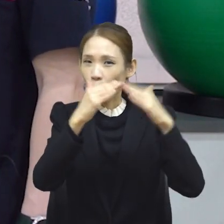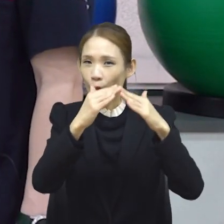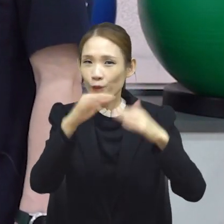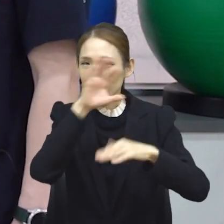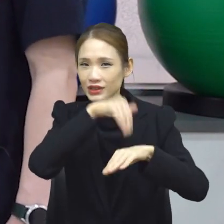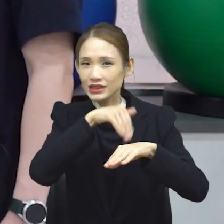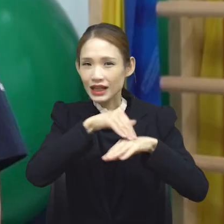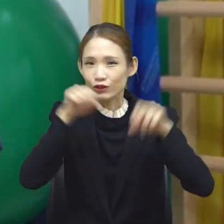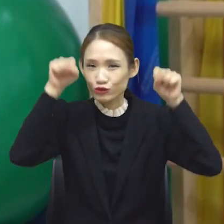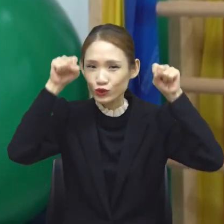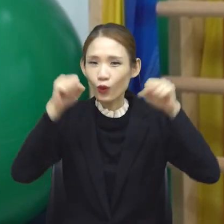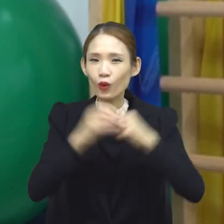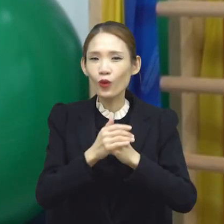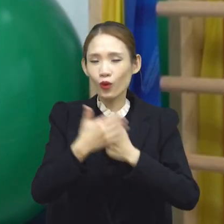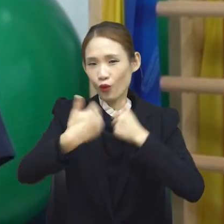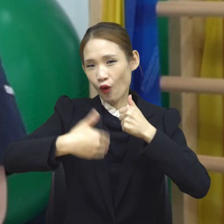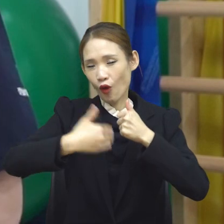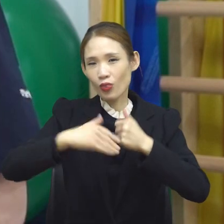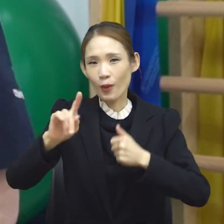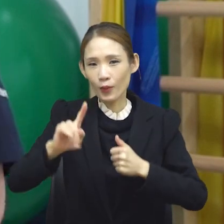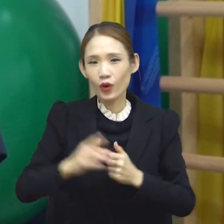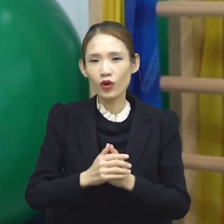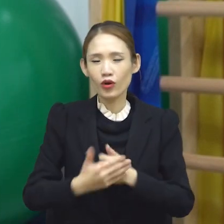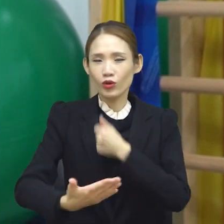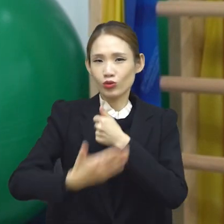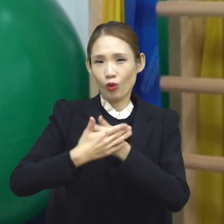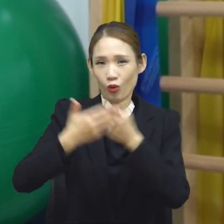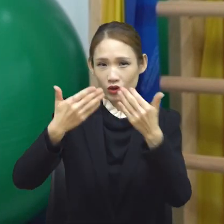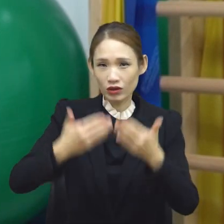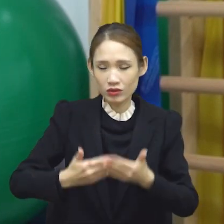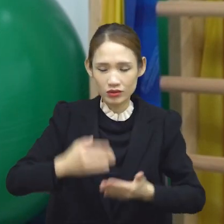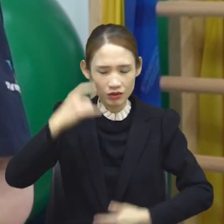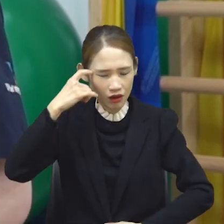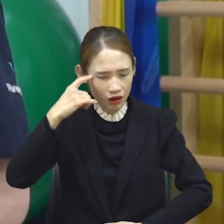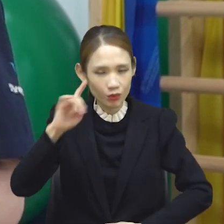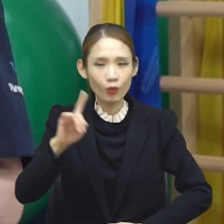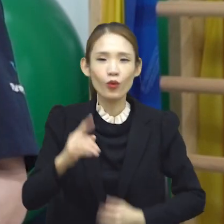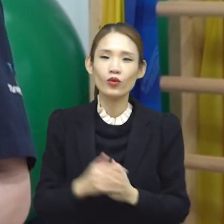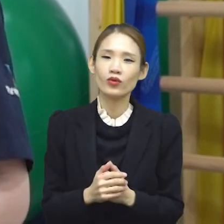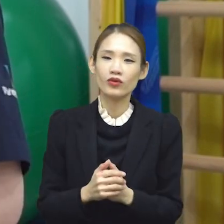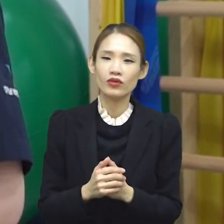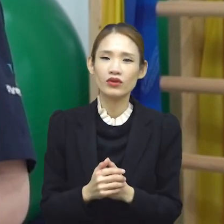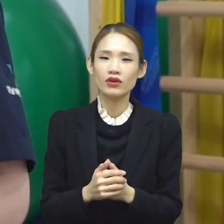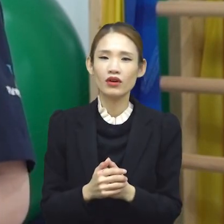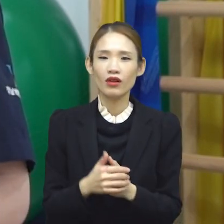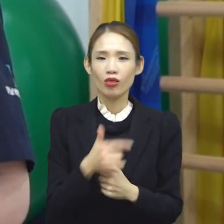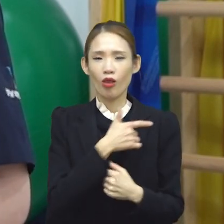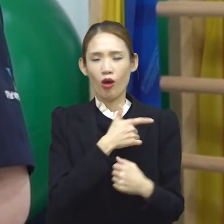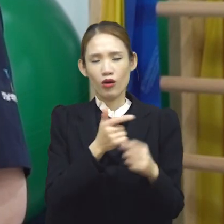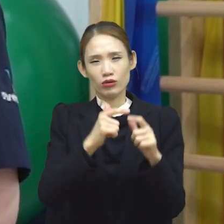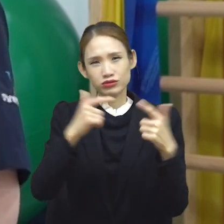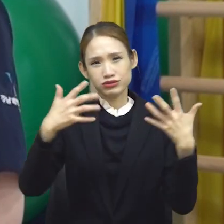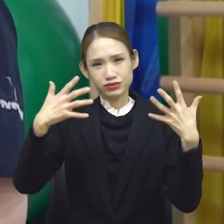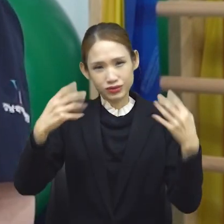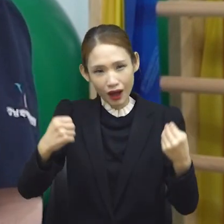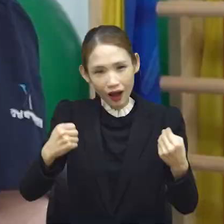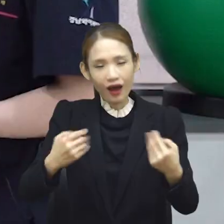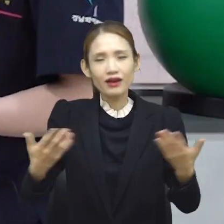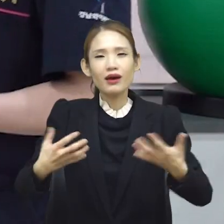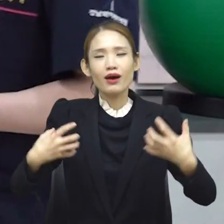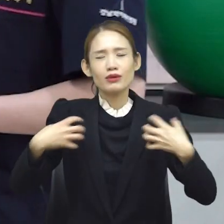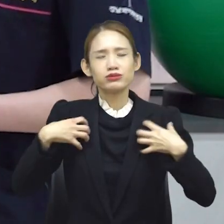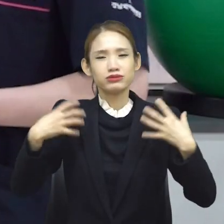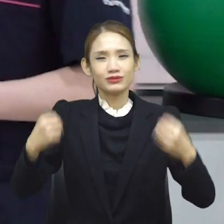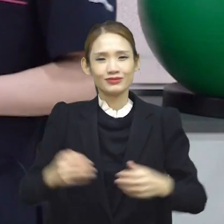동작 좀 있을까요, 선생님? 어떤 것들이 도움이 될까 한번 생각을 해봤는데, 너무 방대하죠. 사실 할게 너무